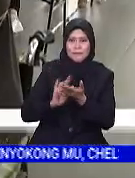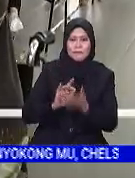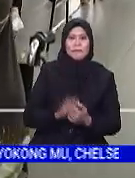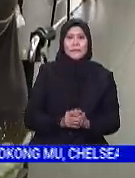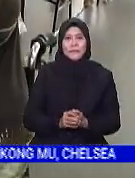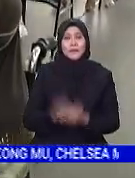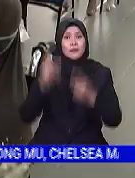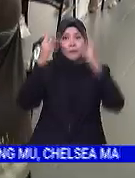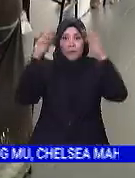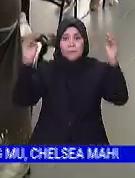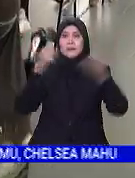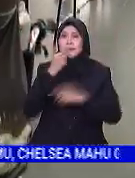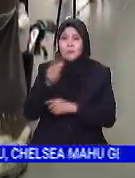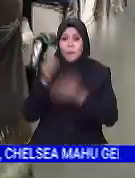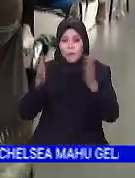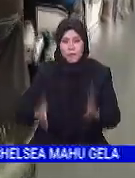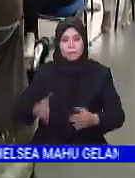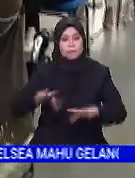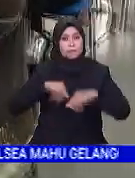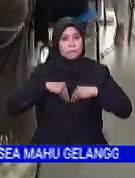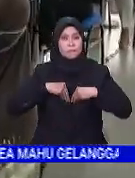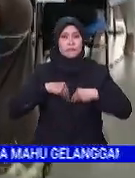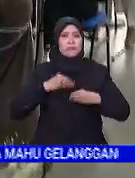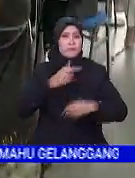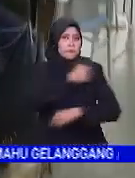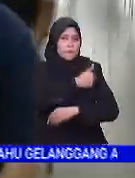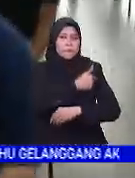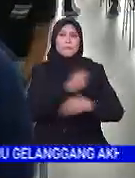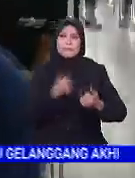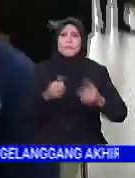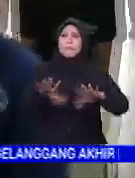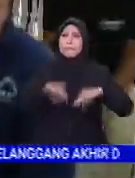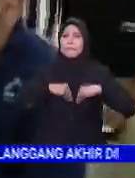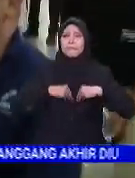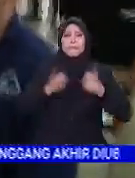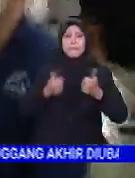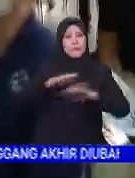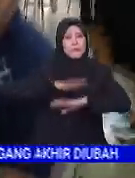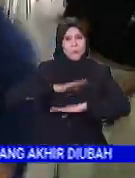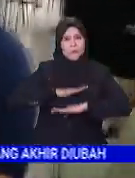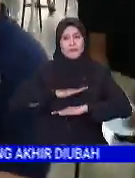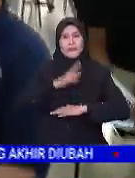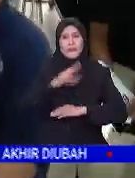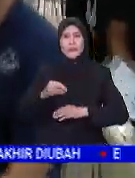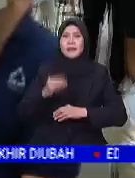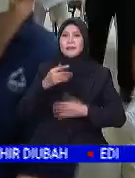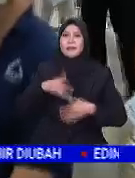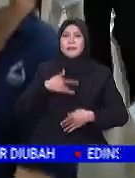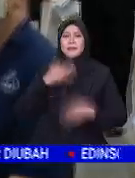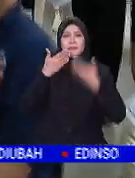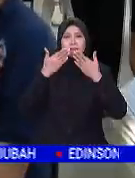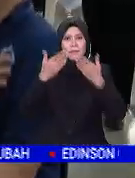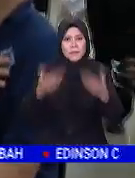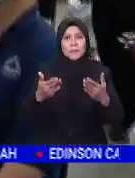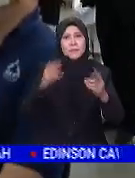Muhyiddin menyatakan penerima-penerima vaksin berpuas hati dengan perjalanan proses pemberian vaksin dan menzahirkan rasa terima